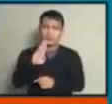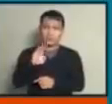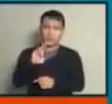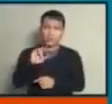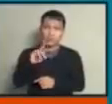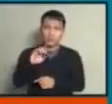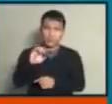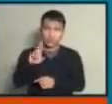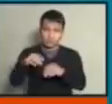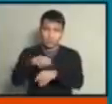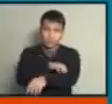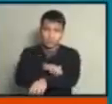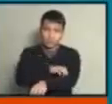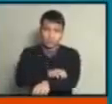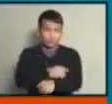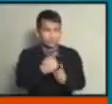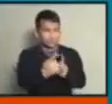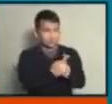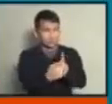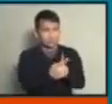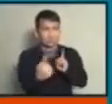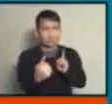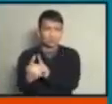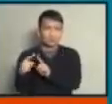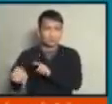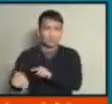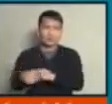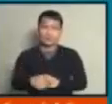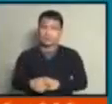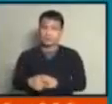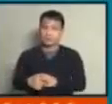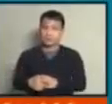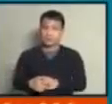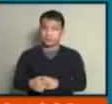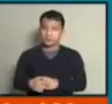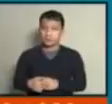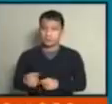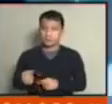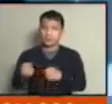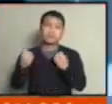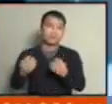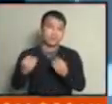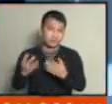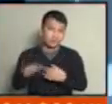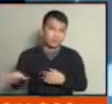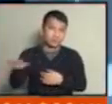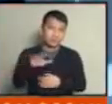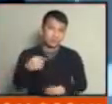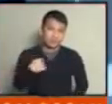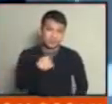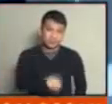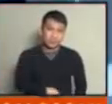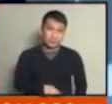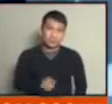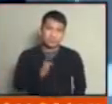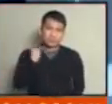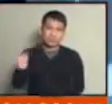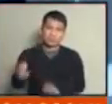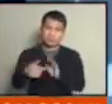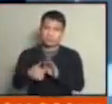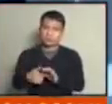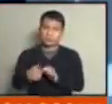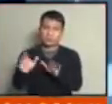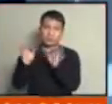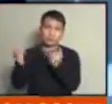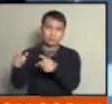sa Makati area, nasa lubong lang daw po yung mga yan eh. Mga yun? Seriously, marami? Marami po sila na doon po sa kumpanya